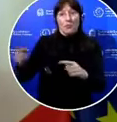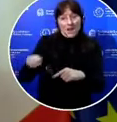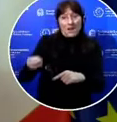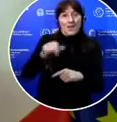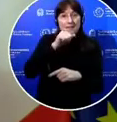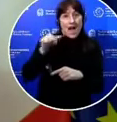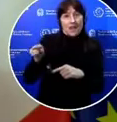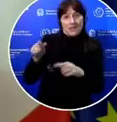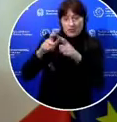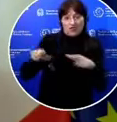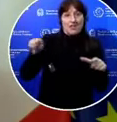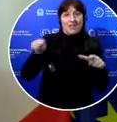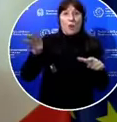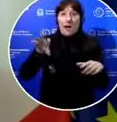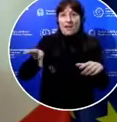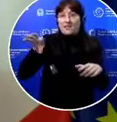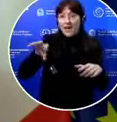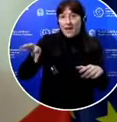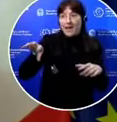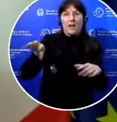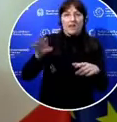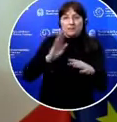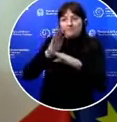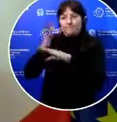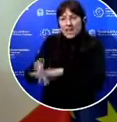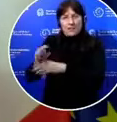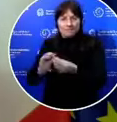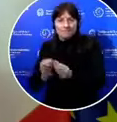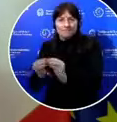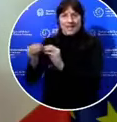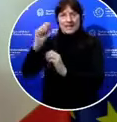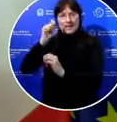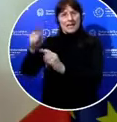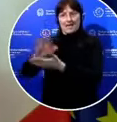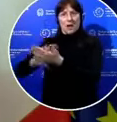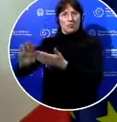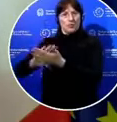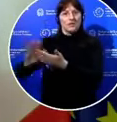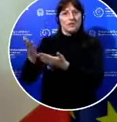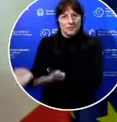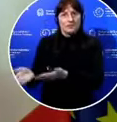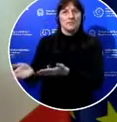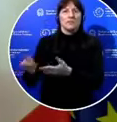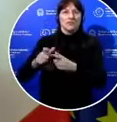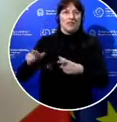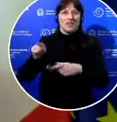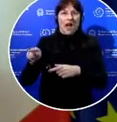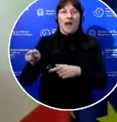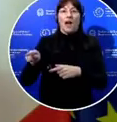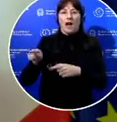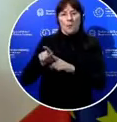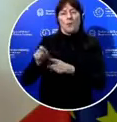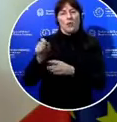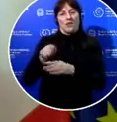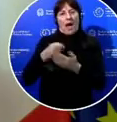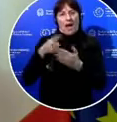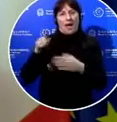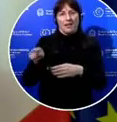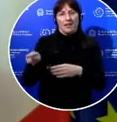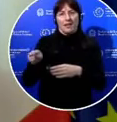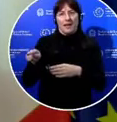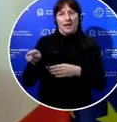ridare dignità ad ogni quartiere delle nostre società e delle nostre città è una tessera importante